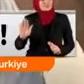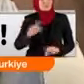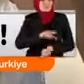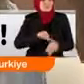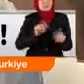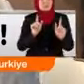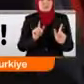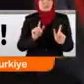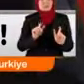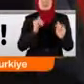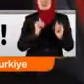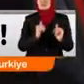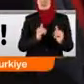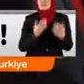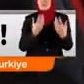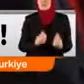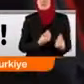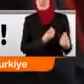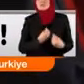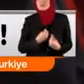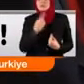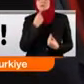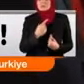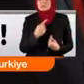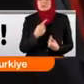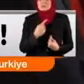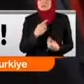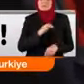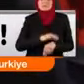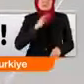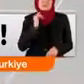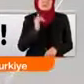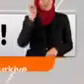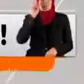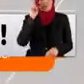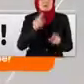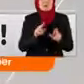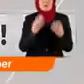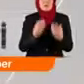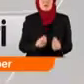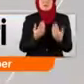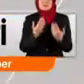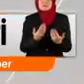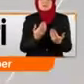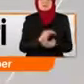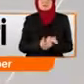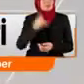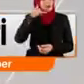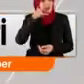süreci bana zehir ettin astronot Koyuncu'nun hayatı bir anda kabusa döndü arayan kişilere